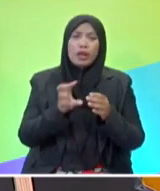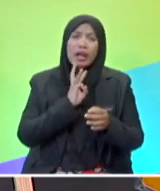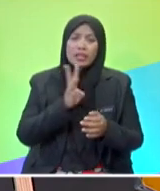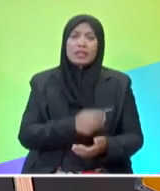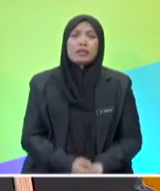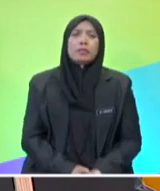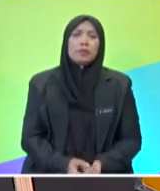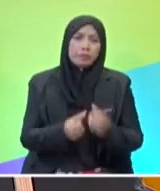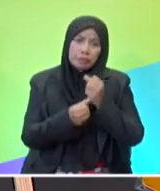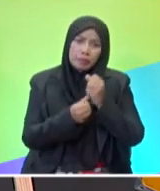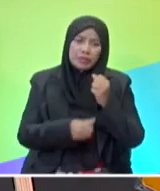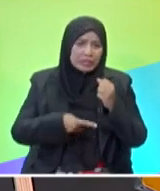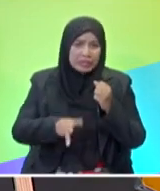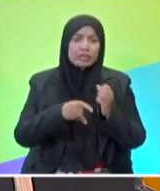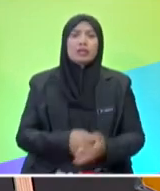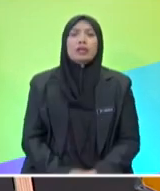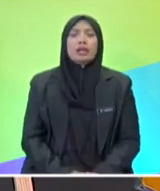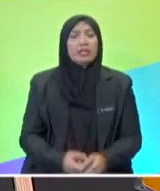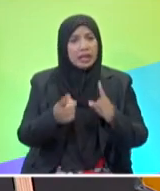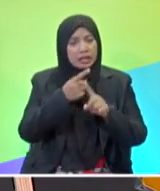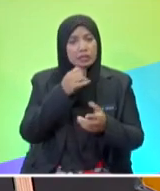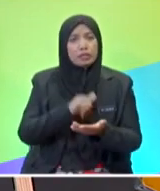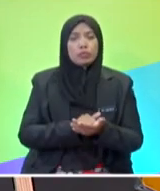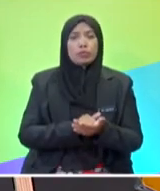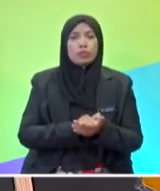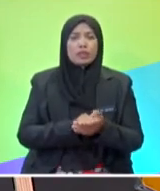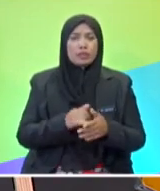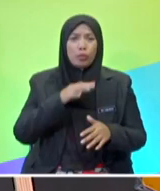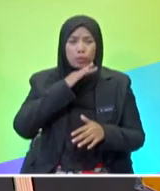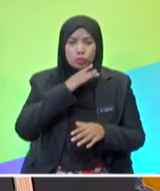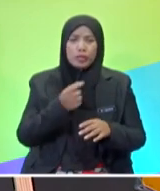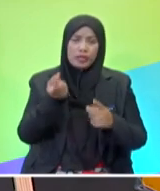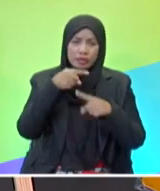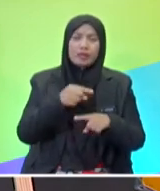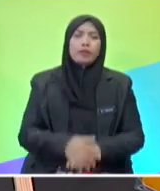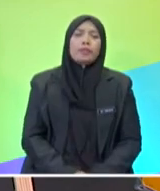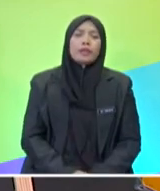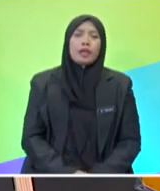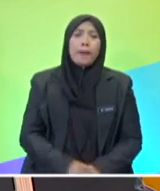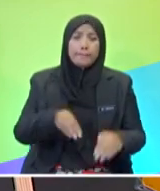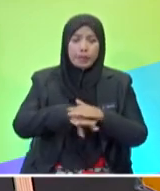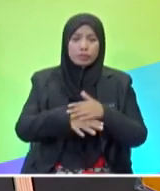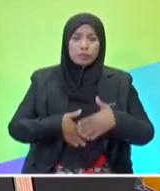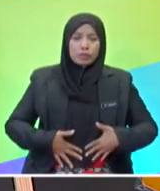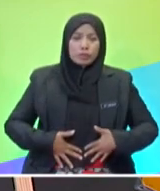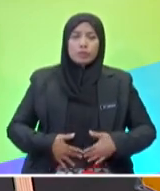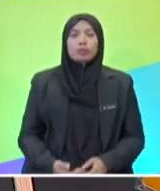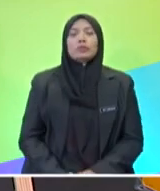apa-apa. Jadi daripada situlah kuman tu datang. Tetapi kuman datang, masuk perut kita, jadi